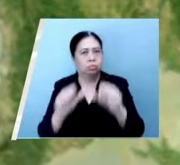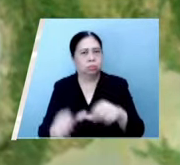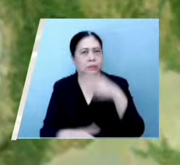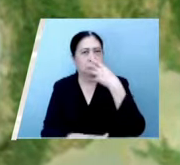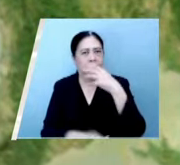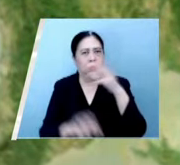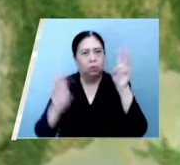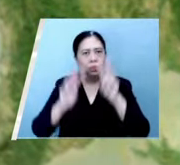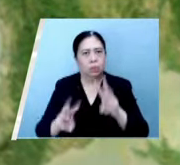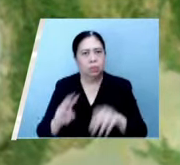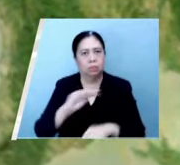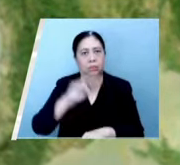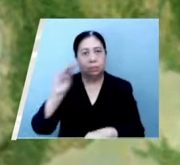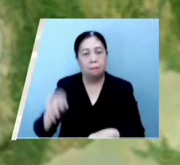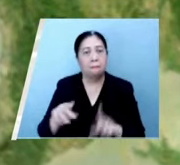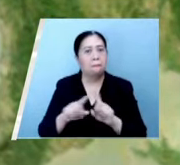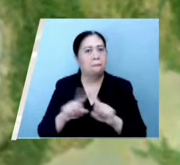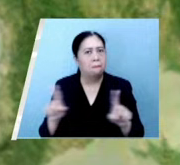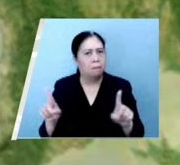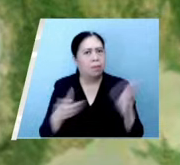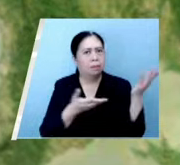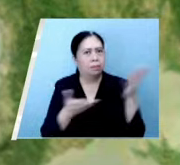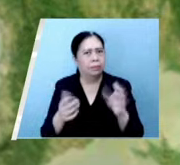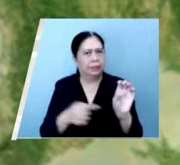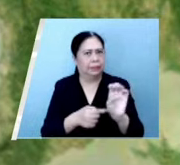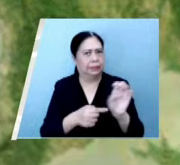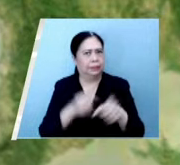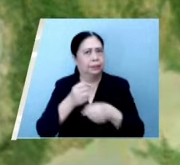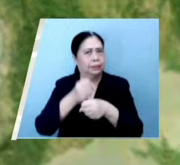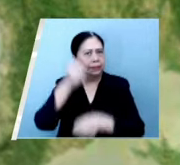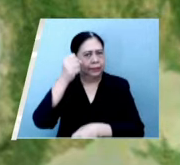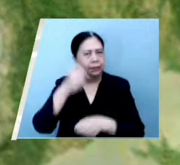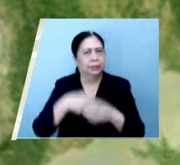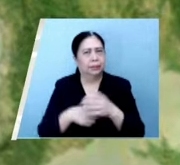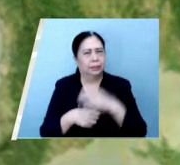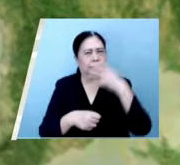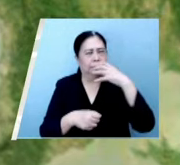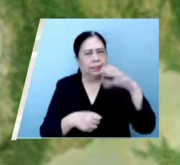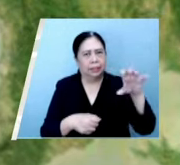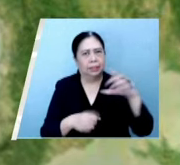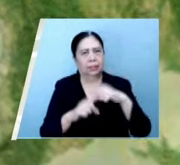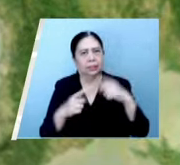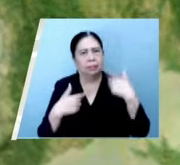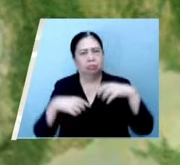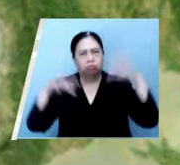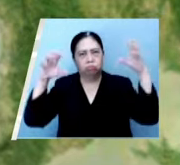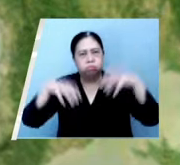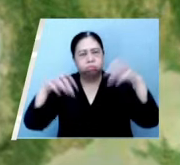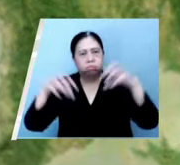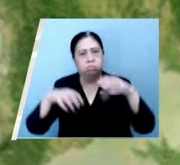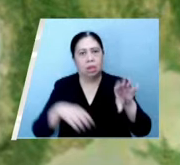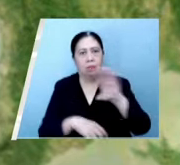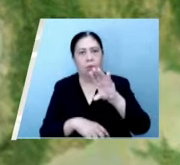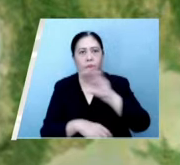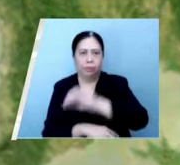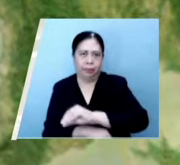Metro Manila pero magdala rin ang payong panangga sa init at posibleng thunderstorms sa hapon o